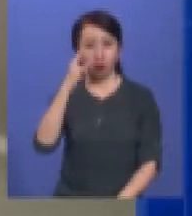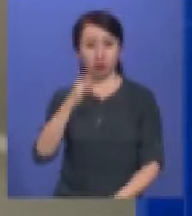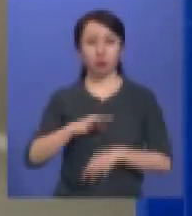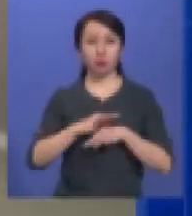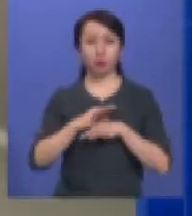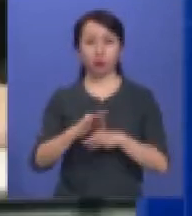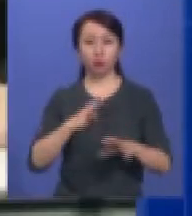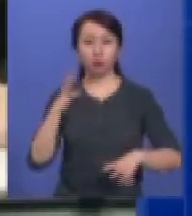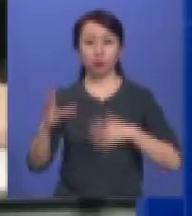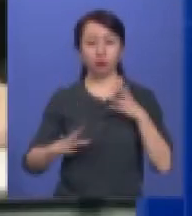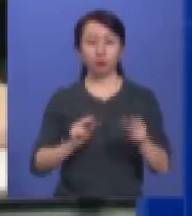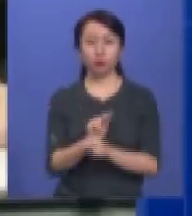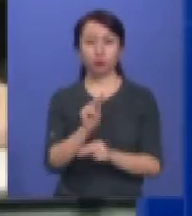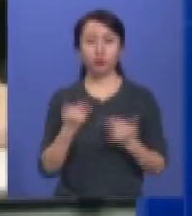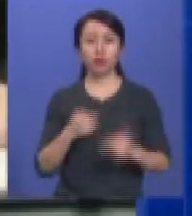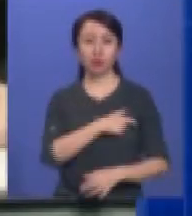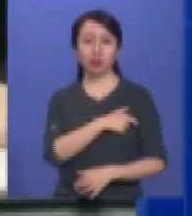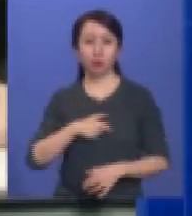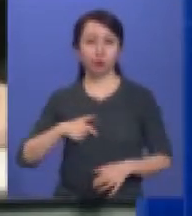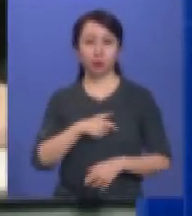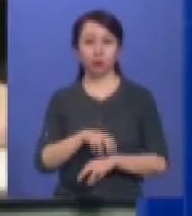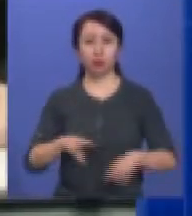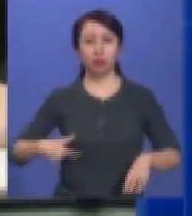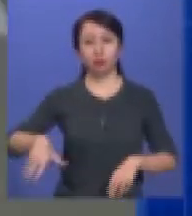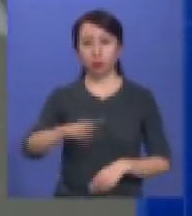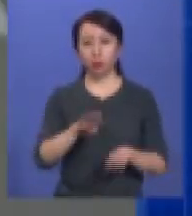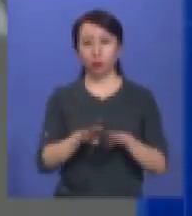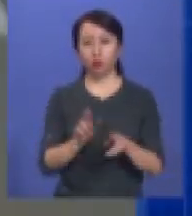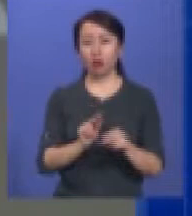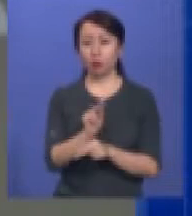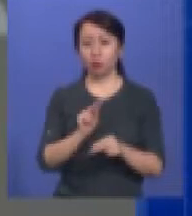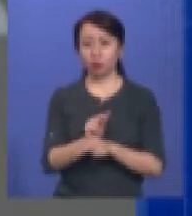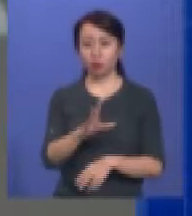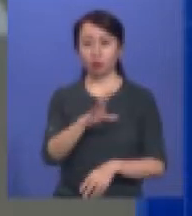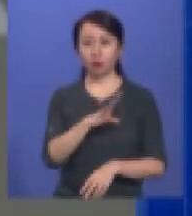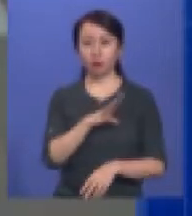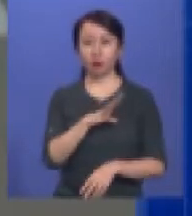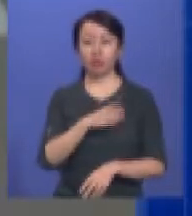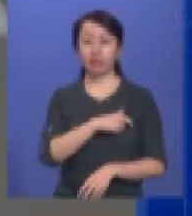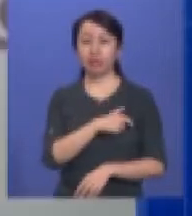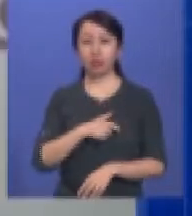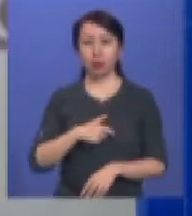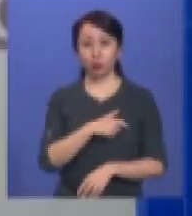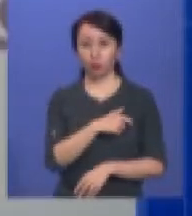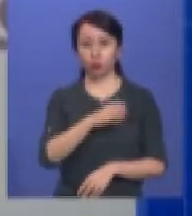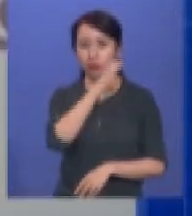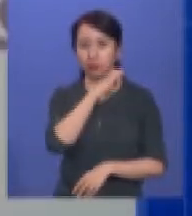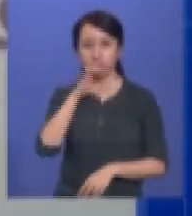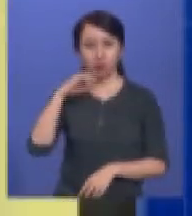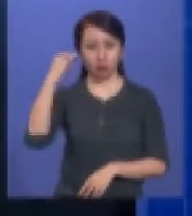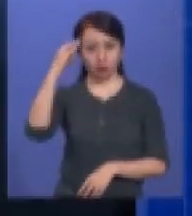проходят тренинги-семинары для депутатов маслихата всех уровней. Обучающие курсы прошли и избранники народа из северного